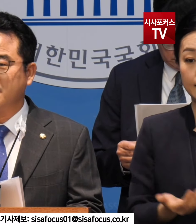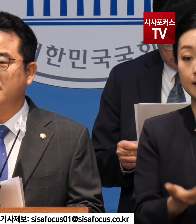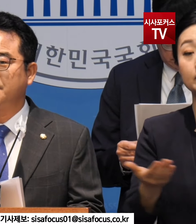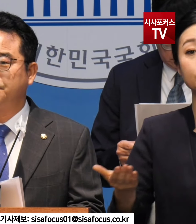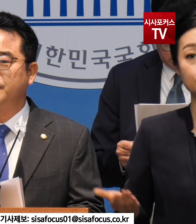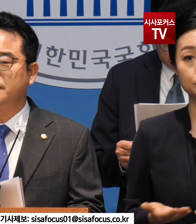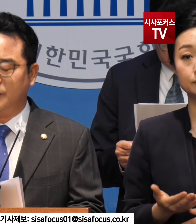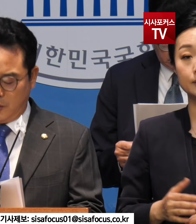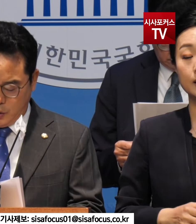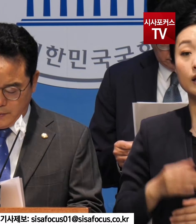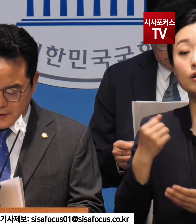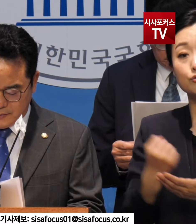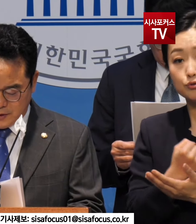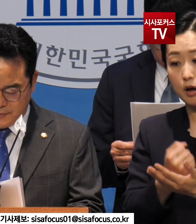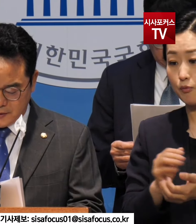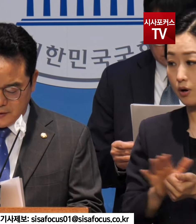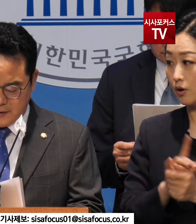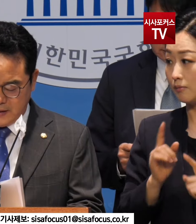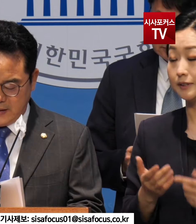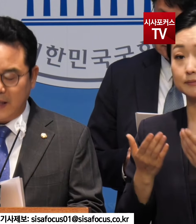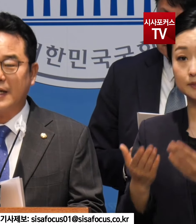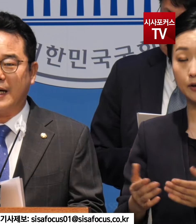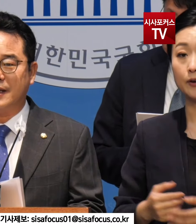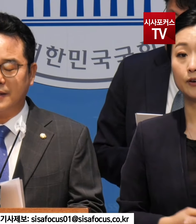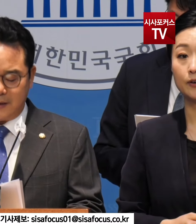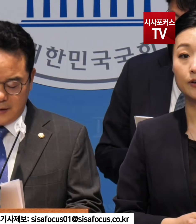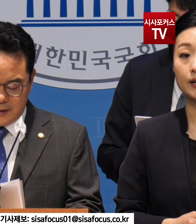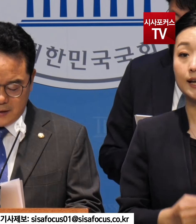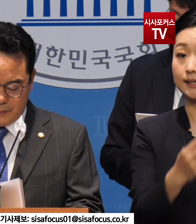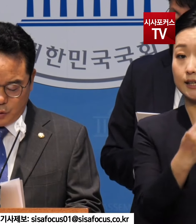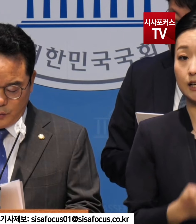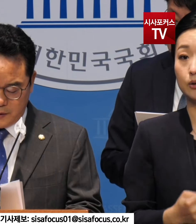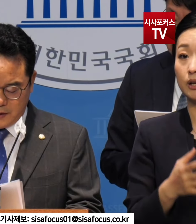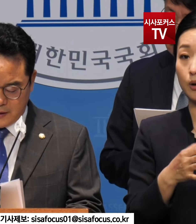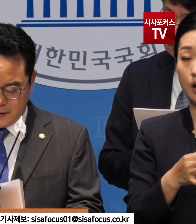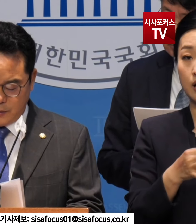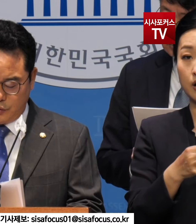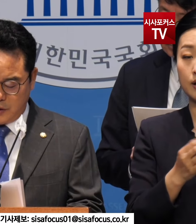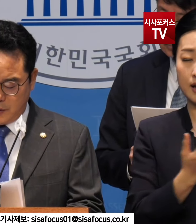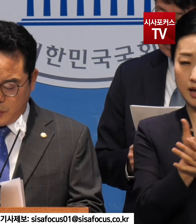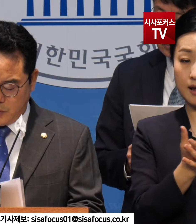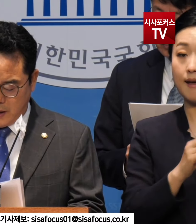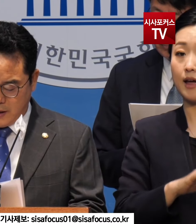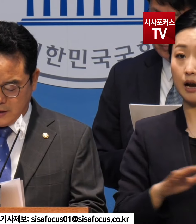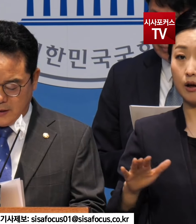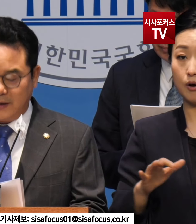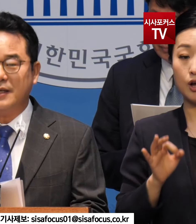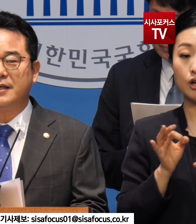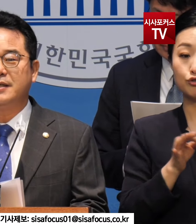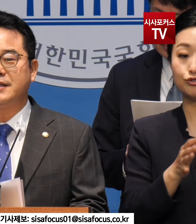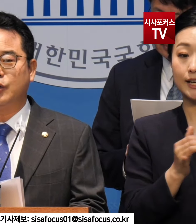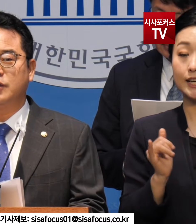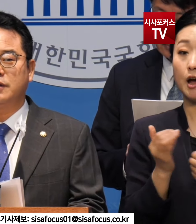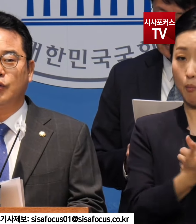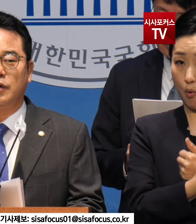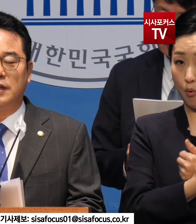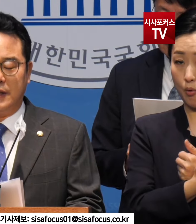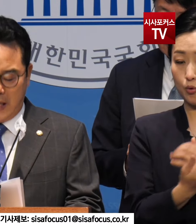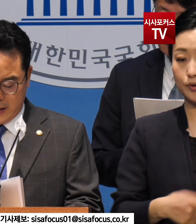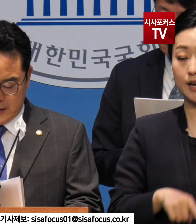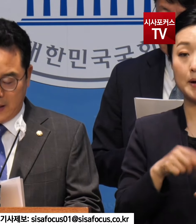피해자분들께 깊은 위로의 말씀을 드리면서 가상자산 시장의 불투명성을 개선하고 투자자 보호를 강화하기 위한